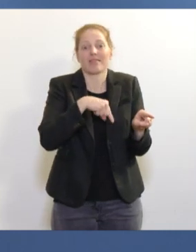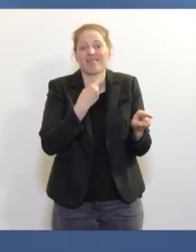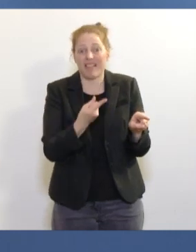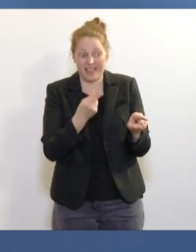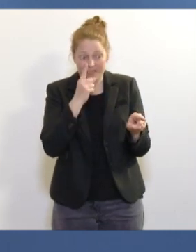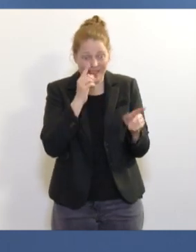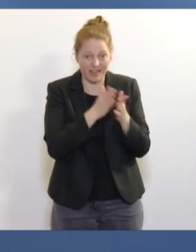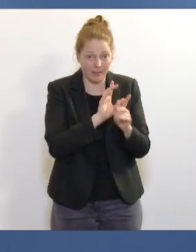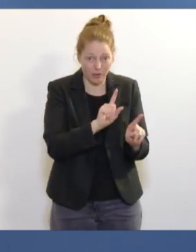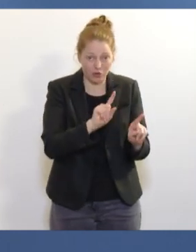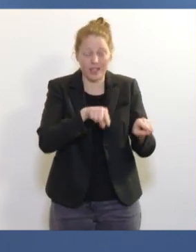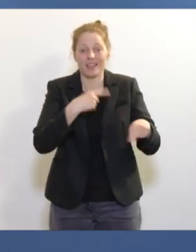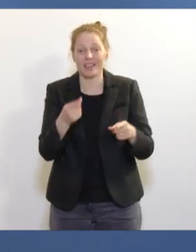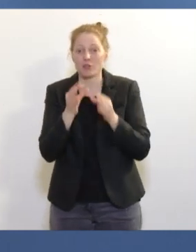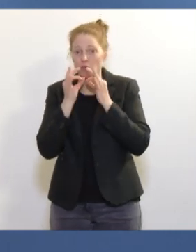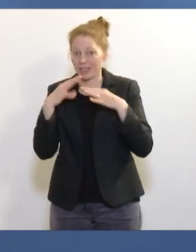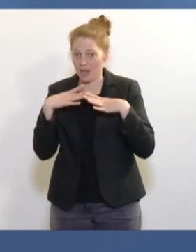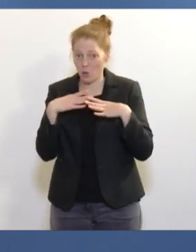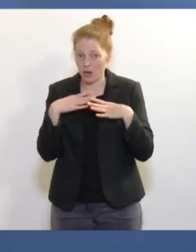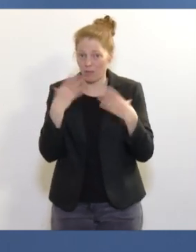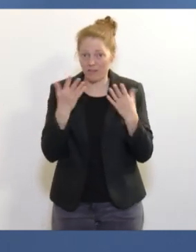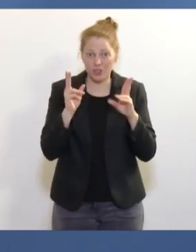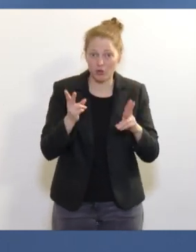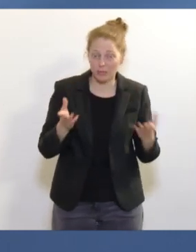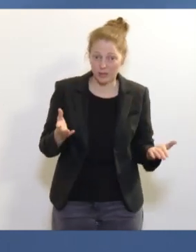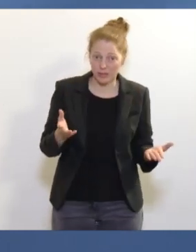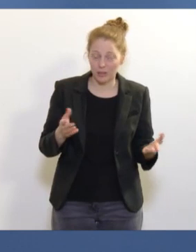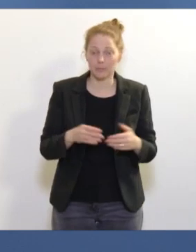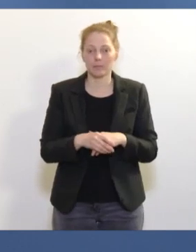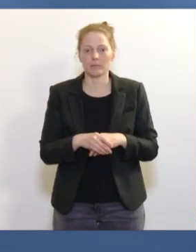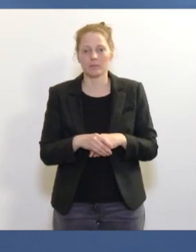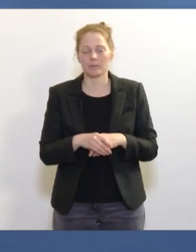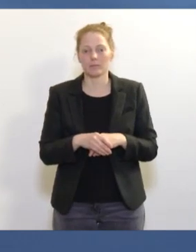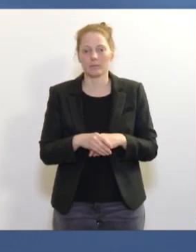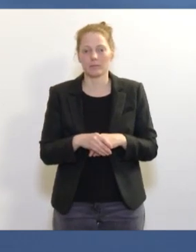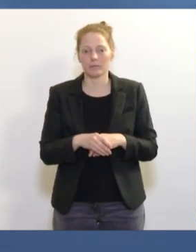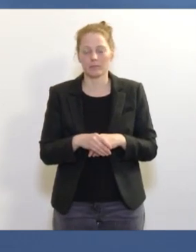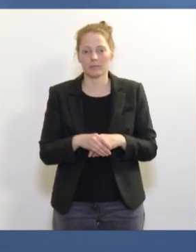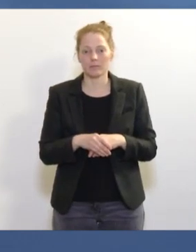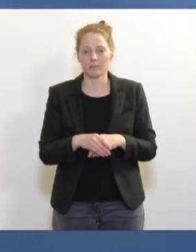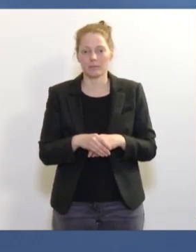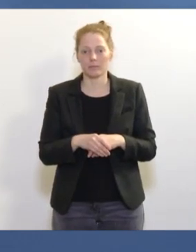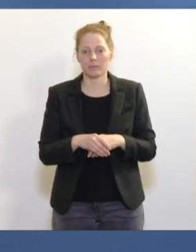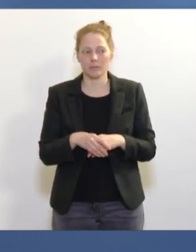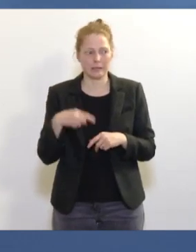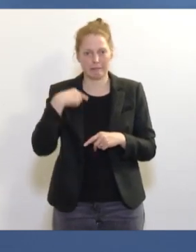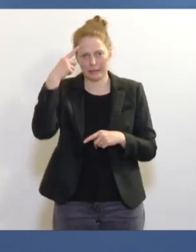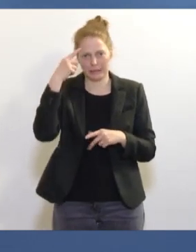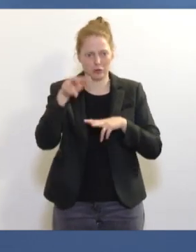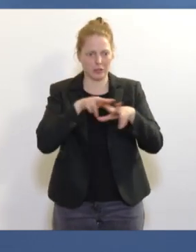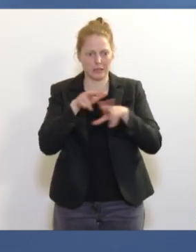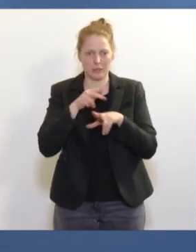Anspruch holen. Was ist dann noch richtig? Ich meine nicht, dass es eine Vorgabe von der Regierung an der Dota Frau